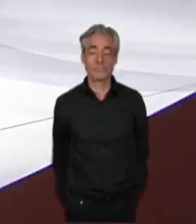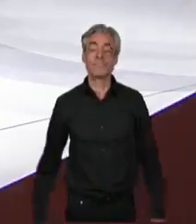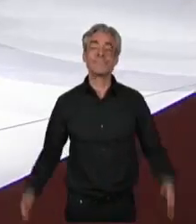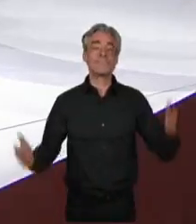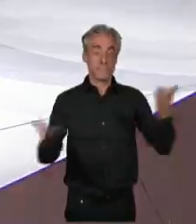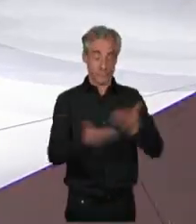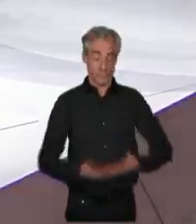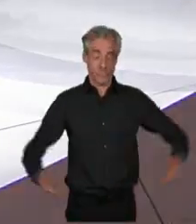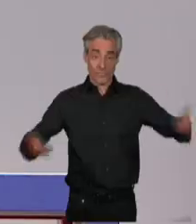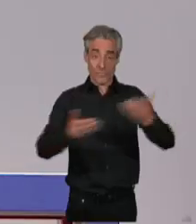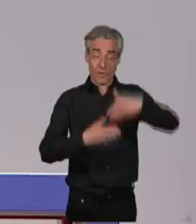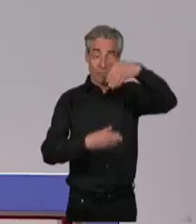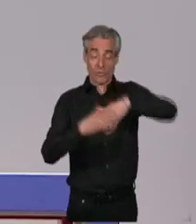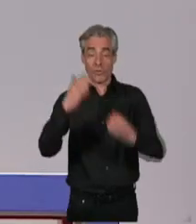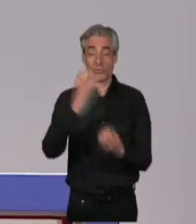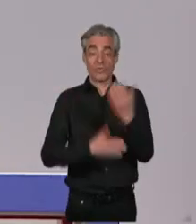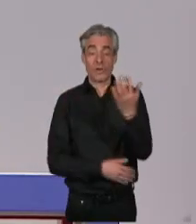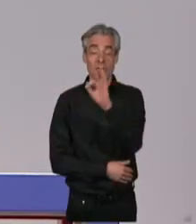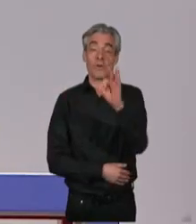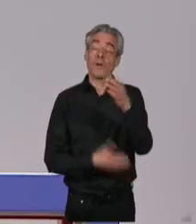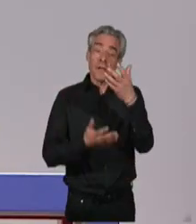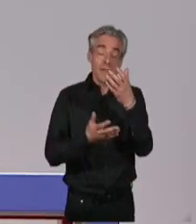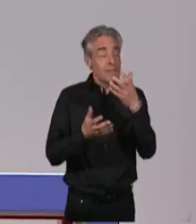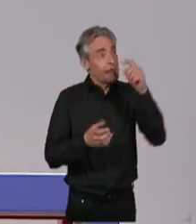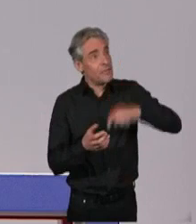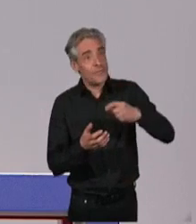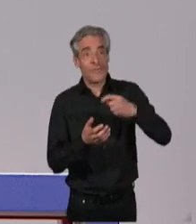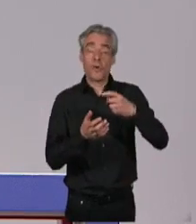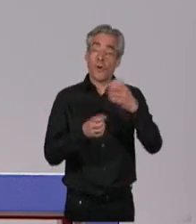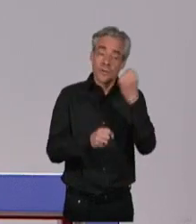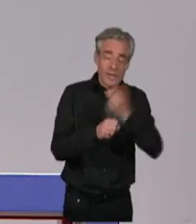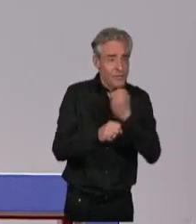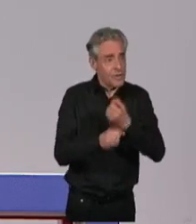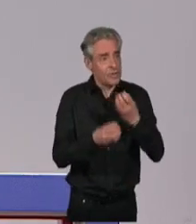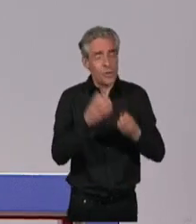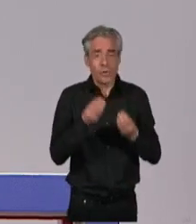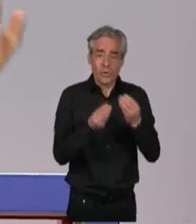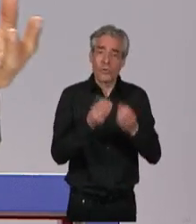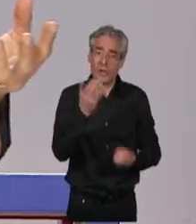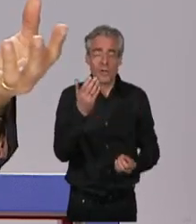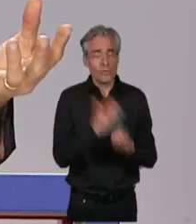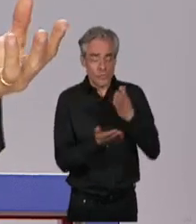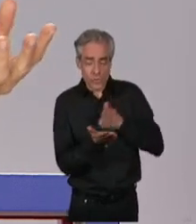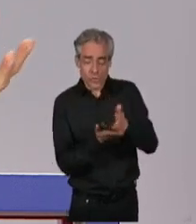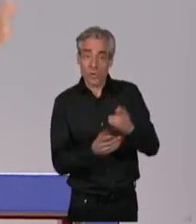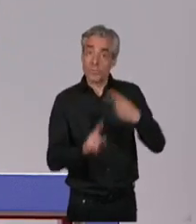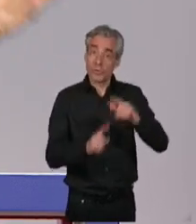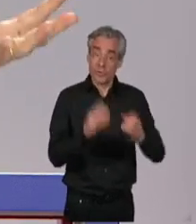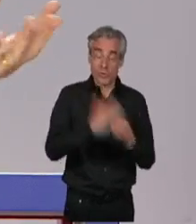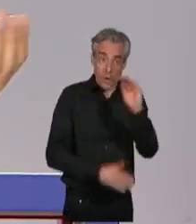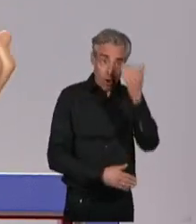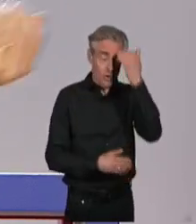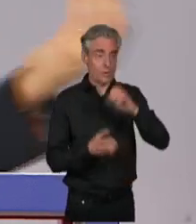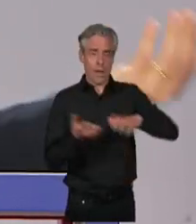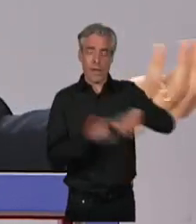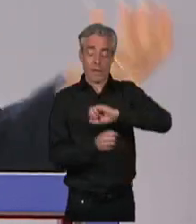Dans cette nouvelle France, il faut réinventer le travail, lui donner du sens et de la reconnaissance. La crise